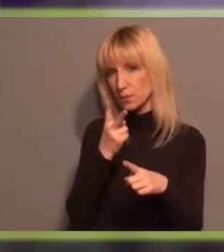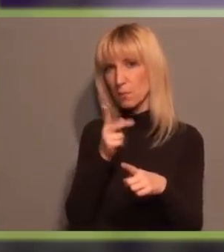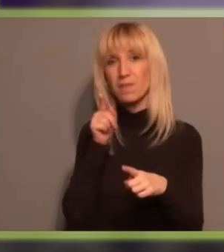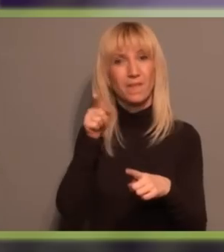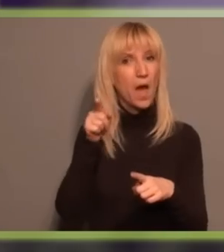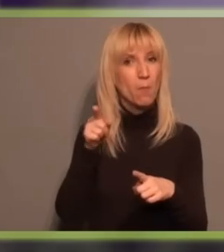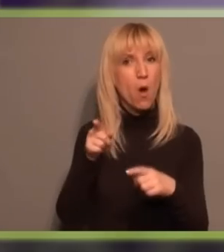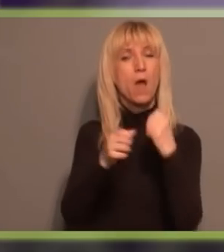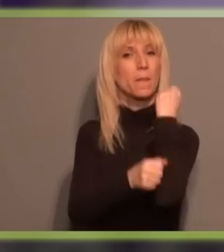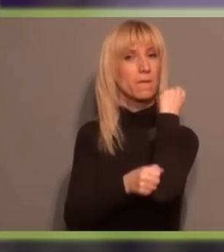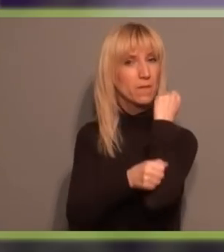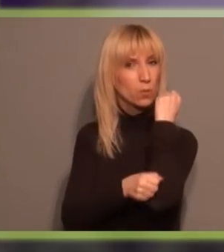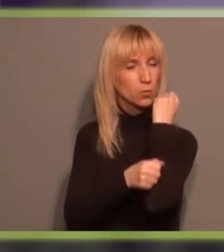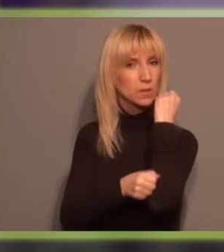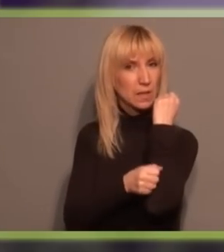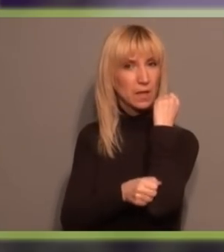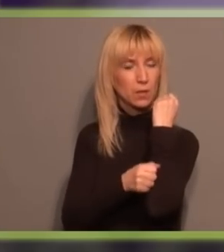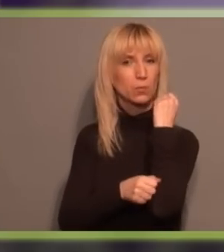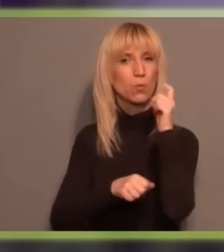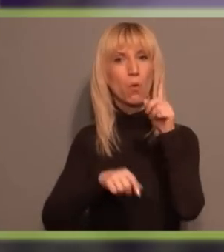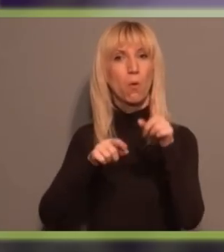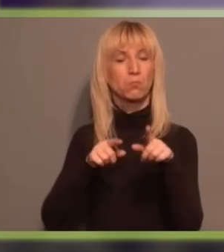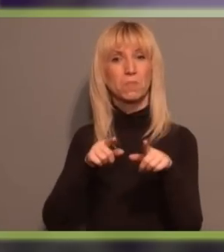verujem da to može u faksu, to meni